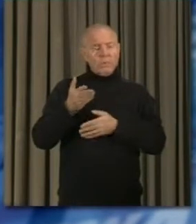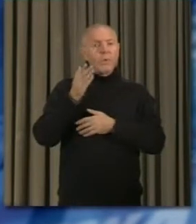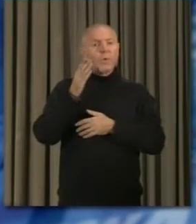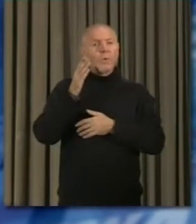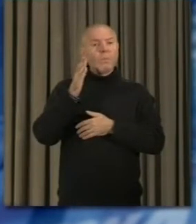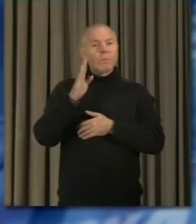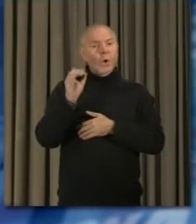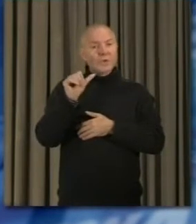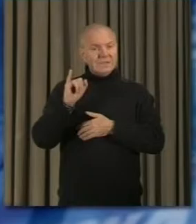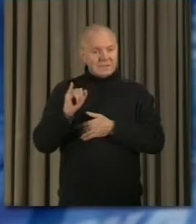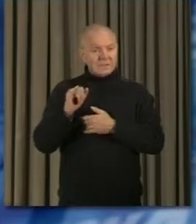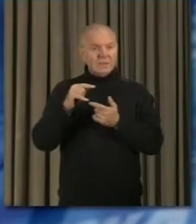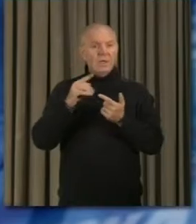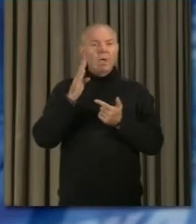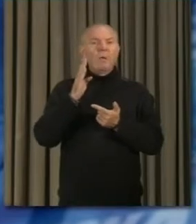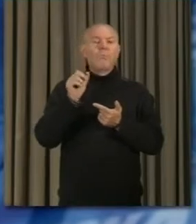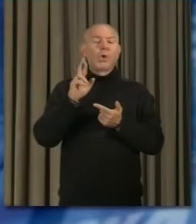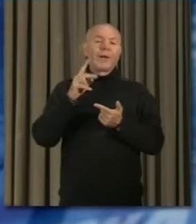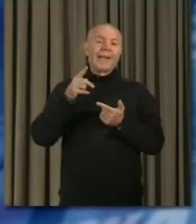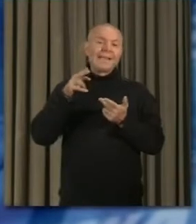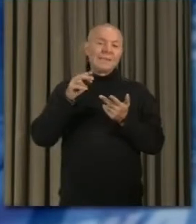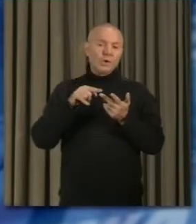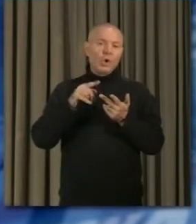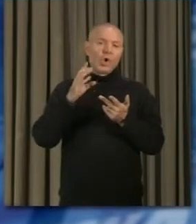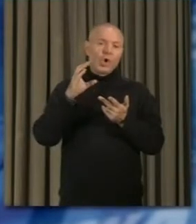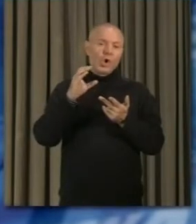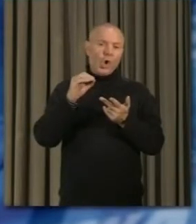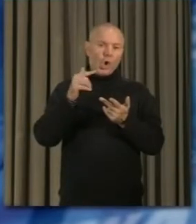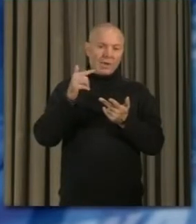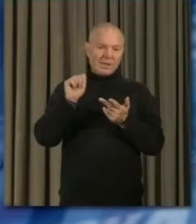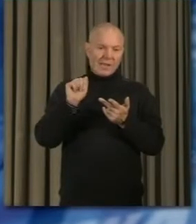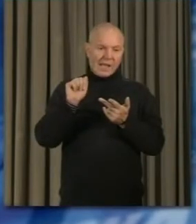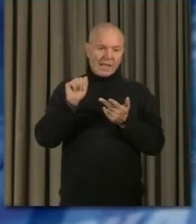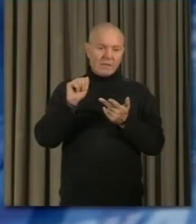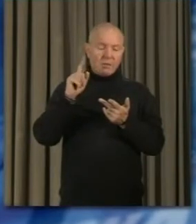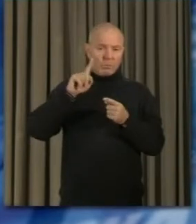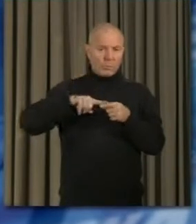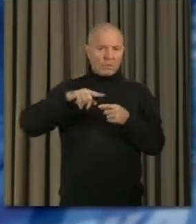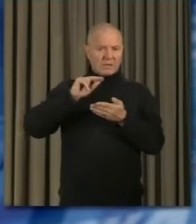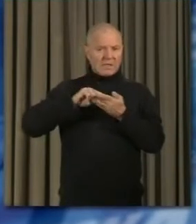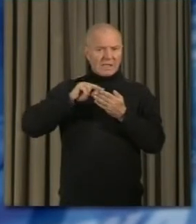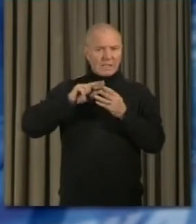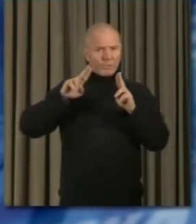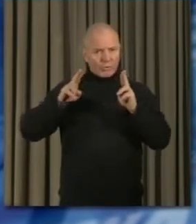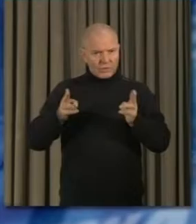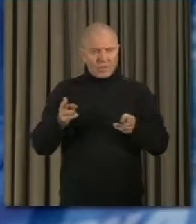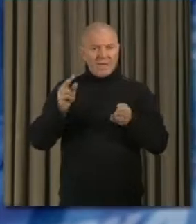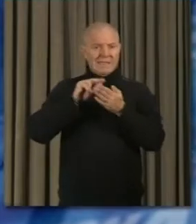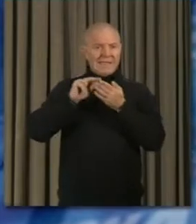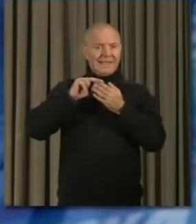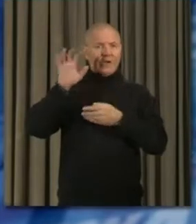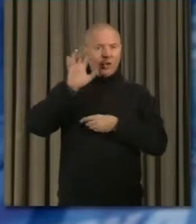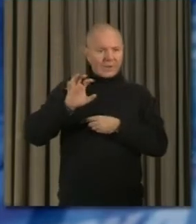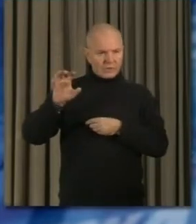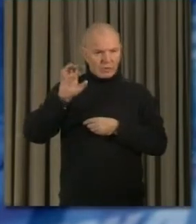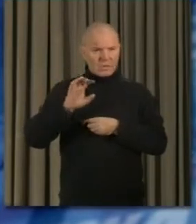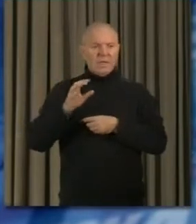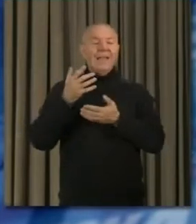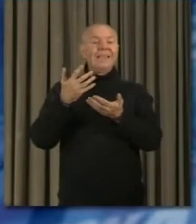Bossi, Mario Borghezzi, Roberto Cota, il vice segretario federale Riccardo Molinari, la segretaria provinciale Marcella Severino, quello